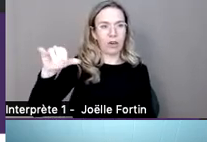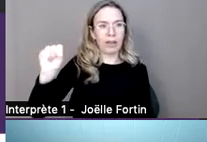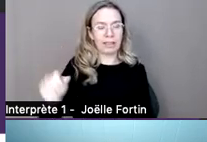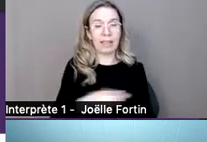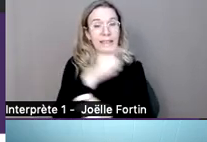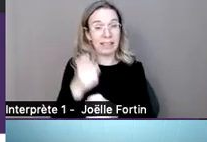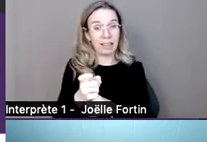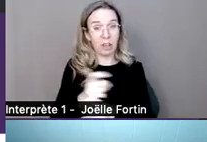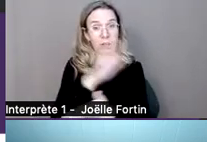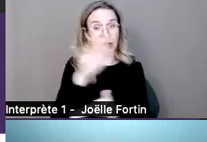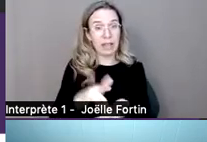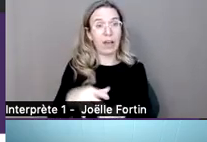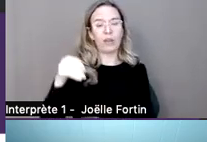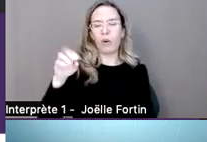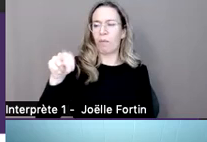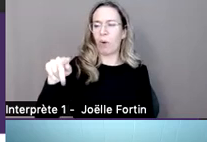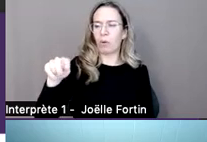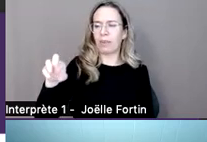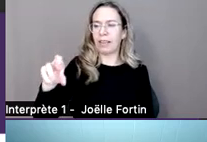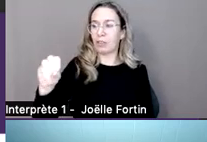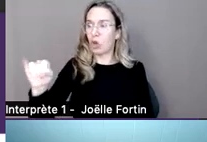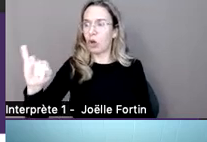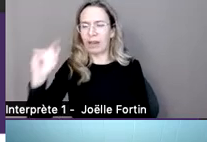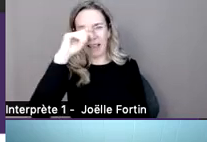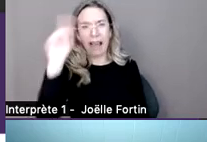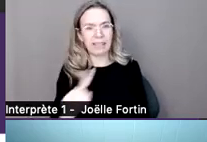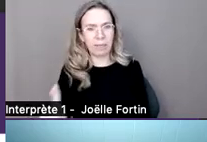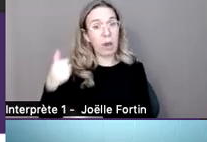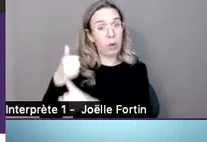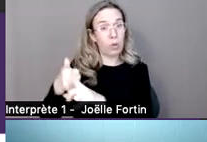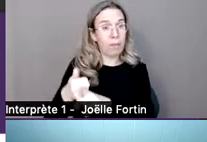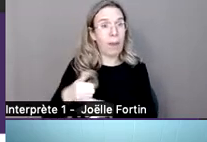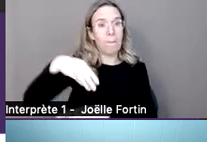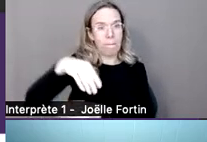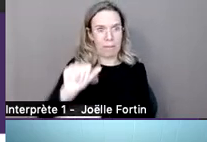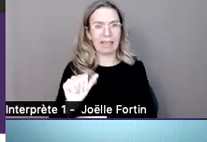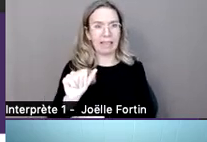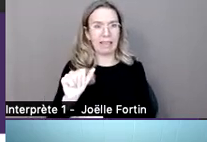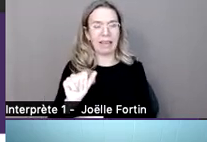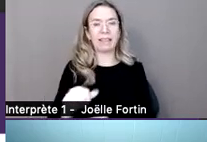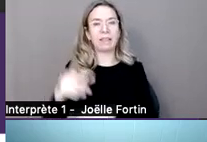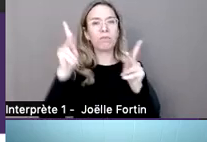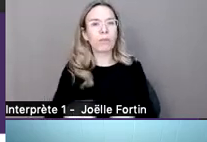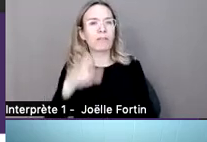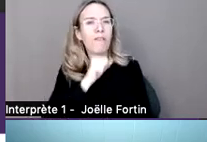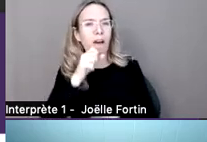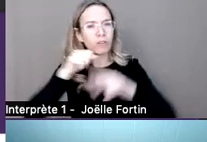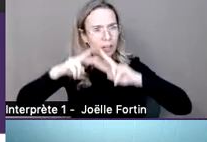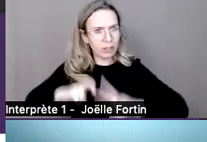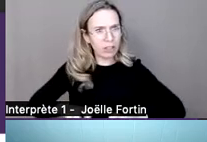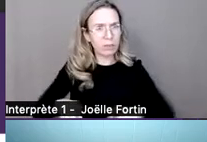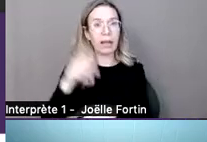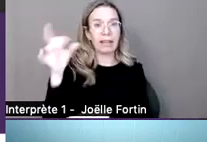centre Montessori d'Alzheimer. Marc Norris est titulaire d'une maîtrise en andragogie et la science et